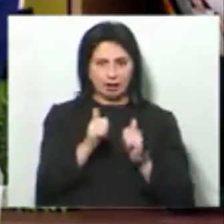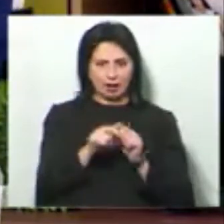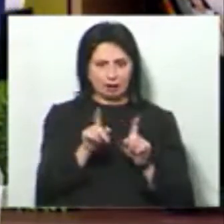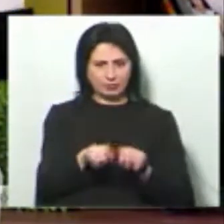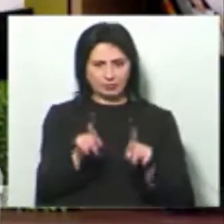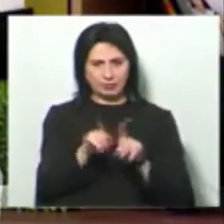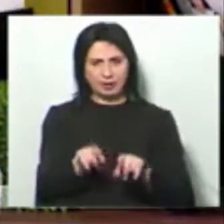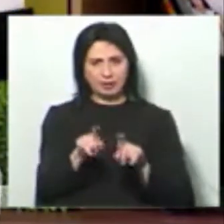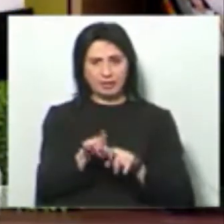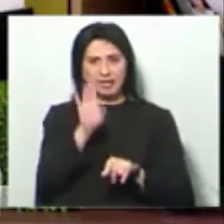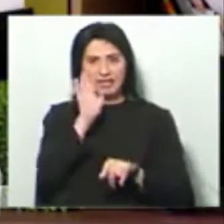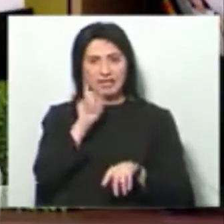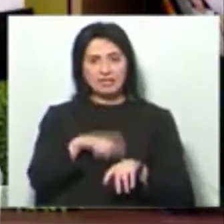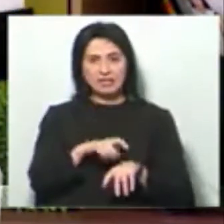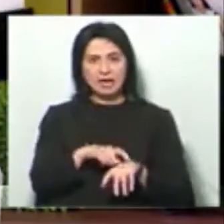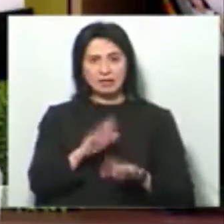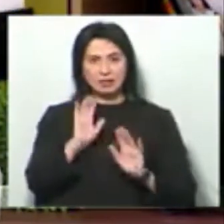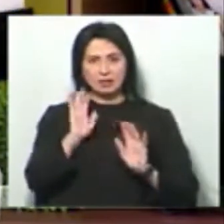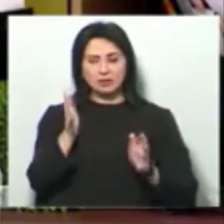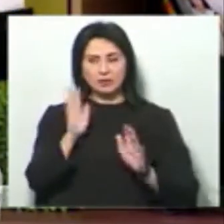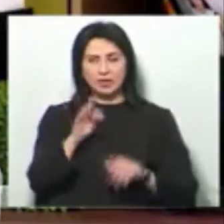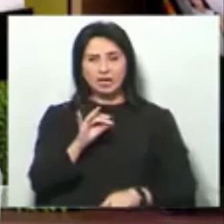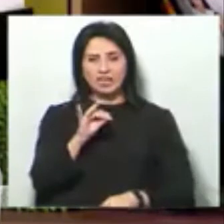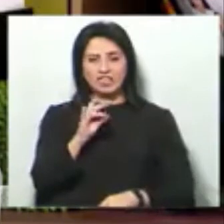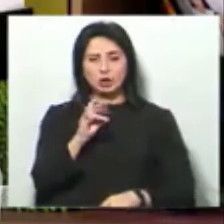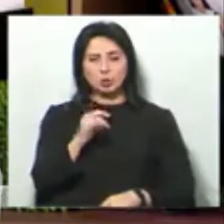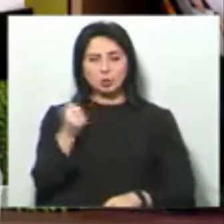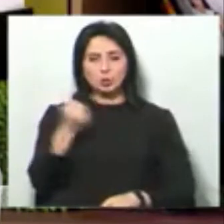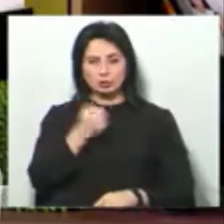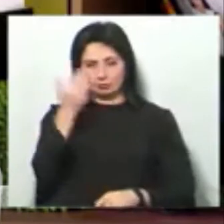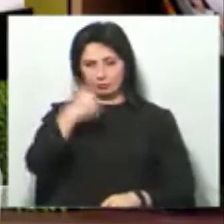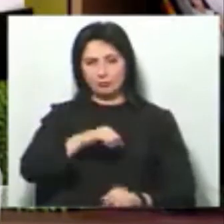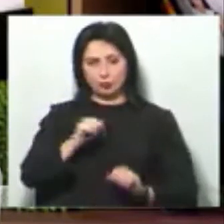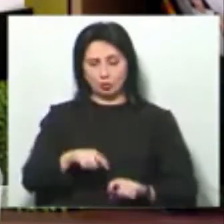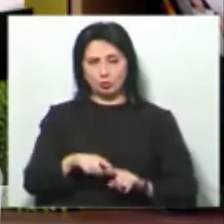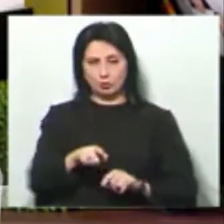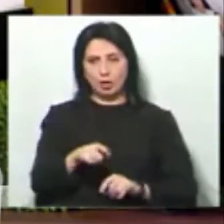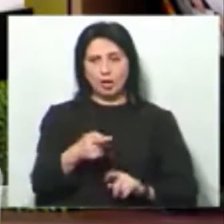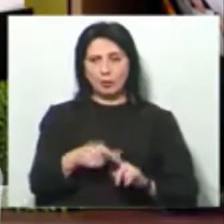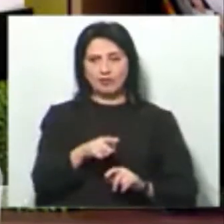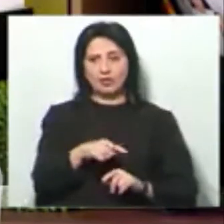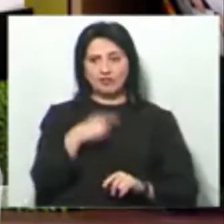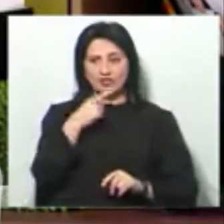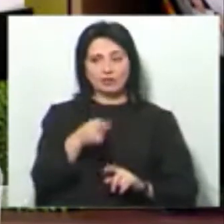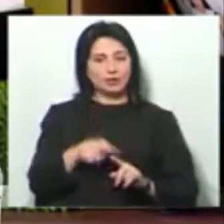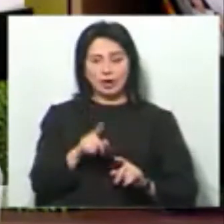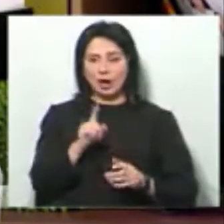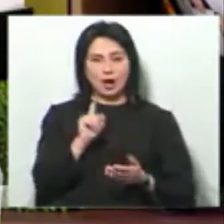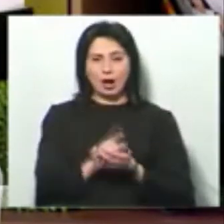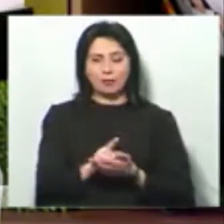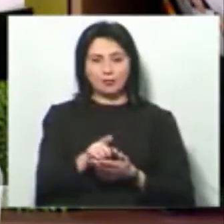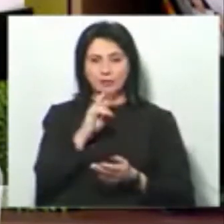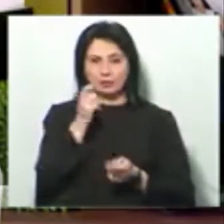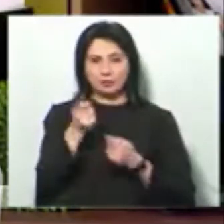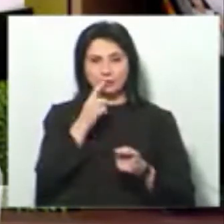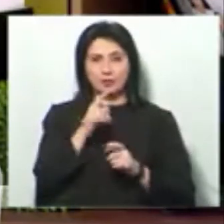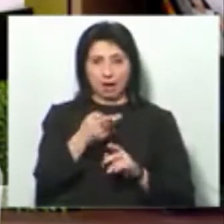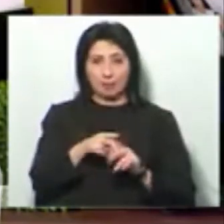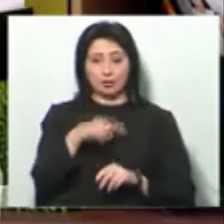ესეთი ინსულტის რისკი ძალიან მაღალი არის. სწორედ ამიტომ აღნიშნეთ, რომ ესეთი არტერიული ჰიპერტენზია უნდა